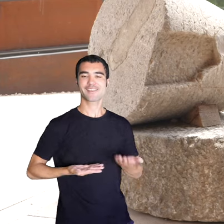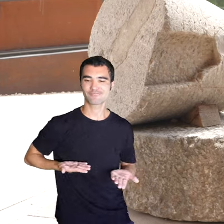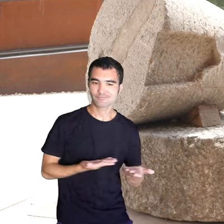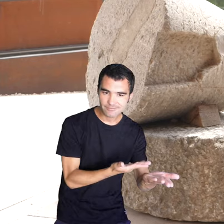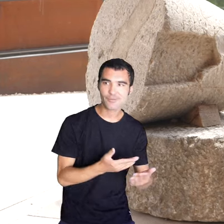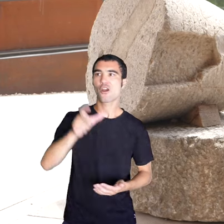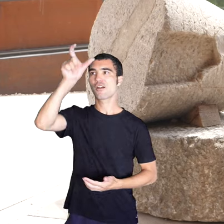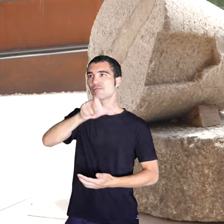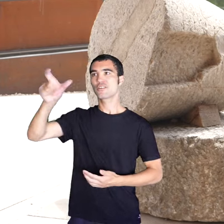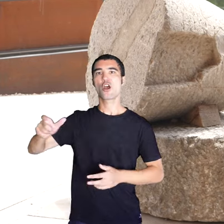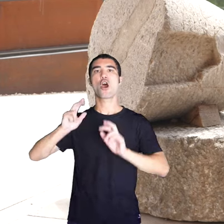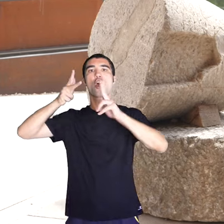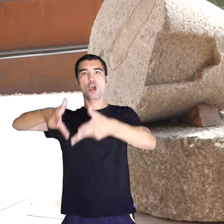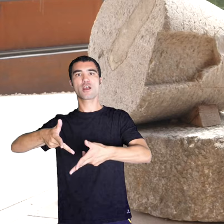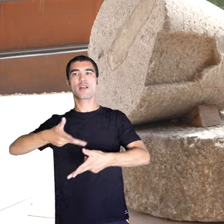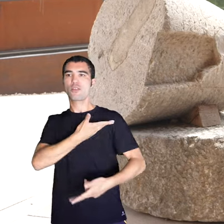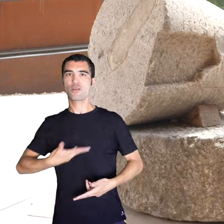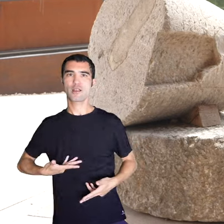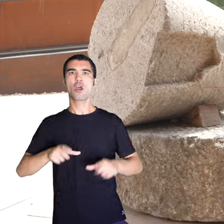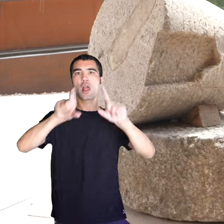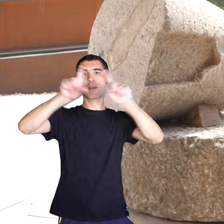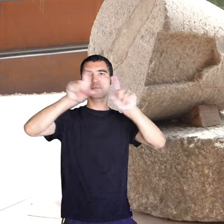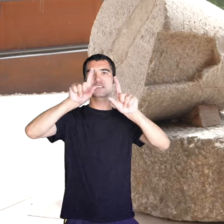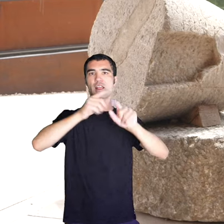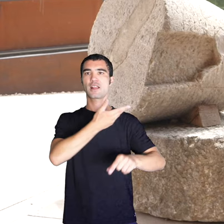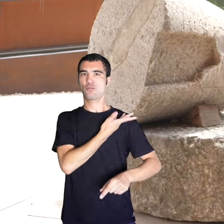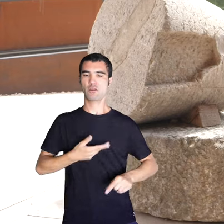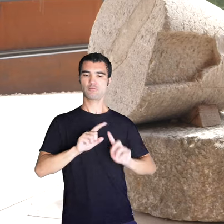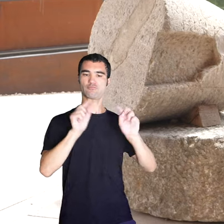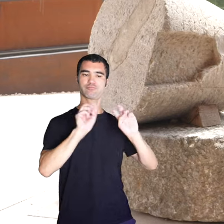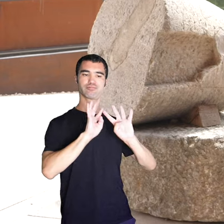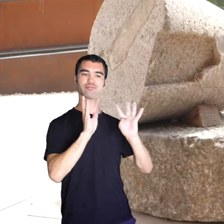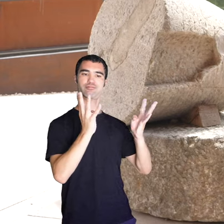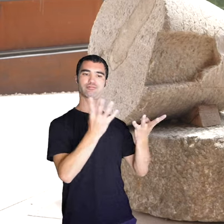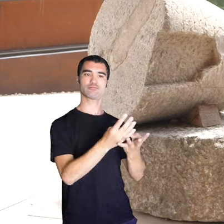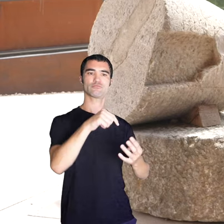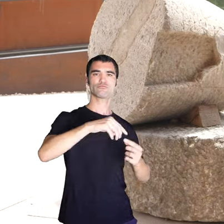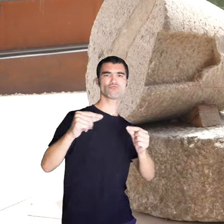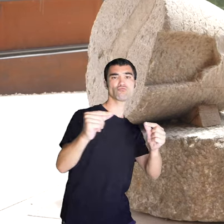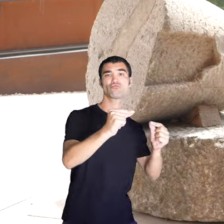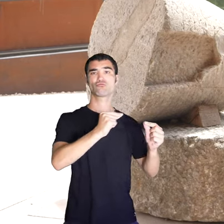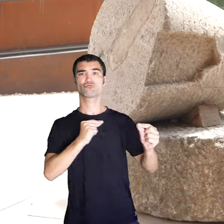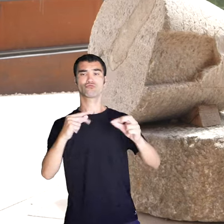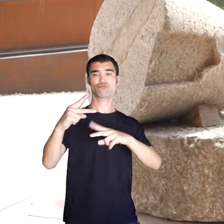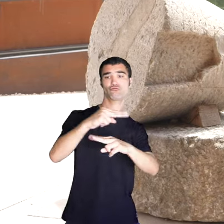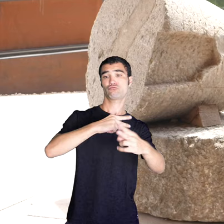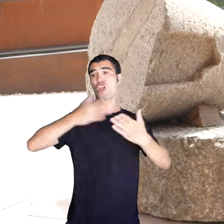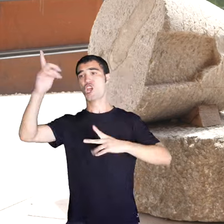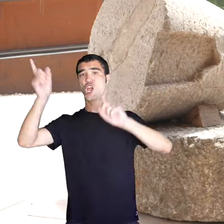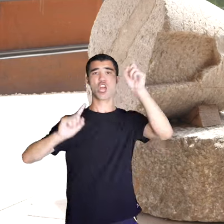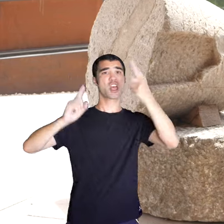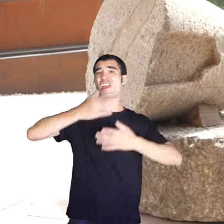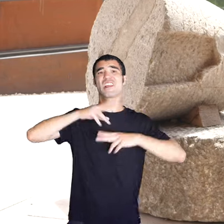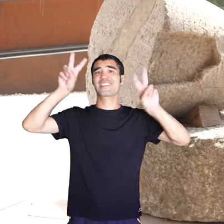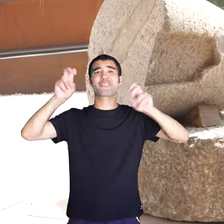qualque hoteler, altres empresaris, i allà se discutia de